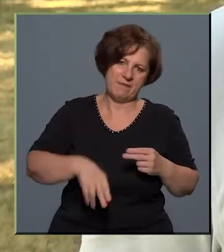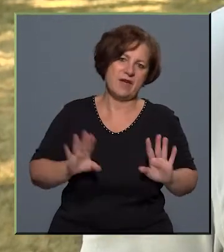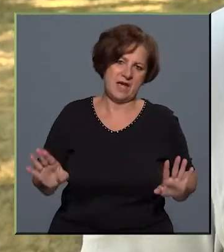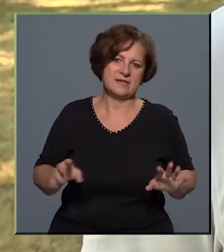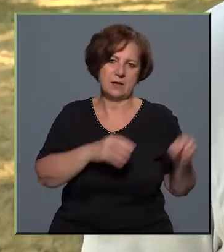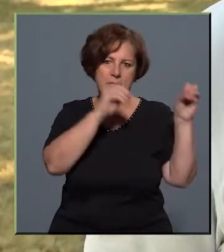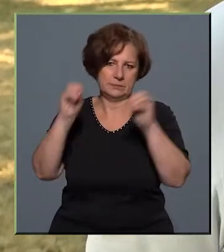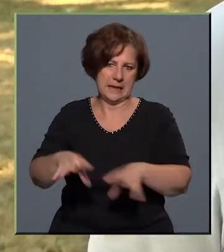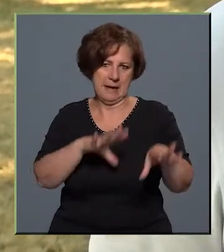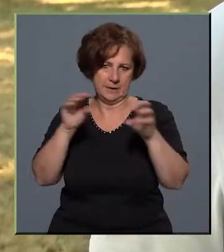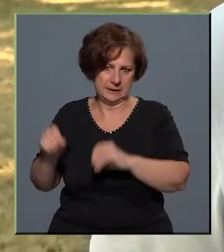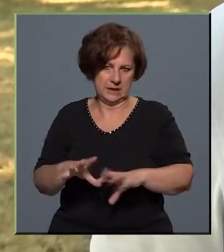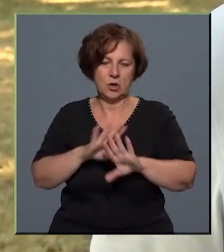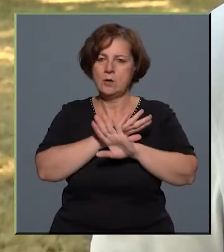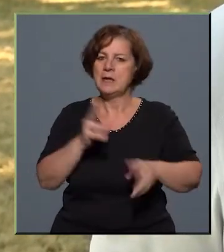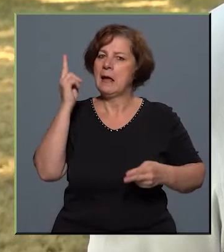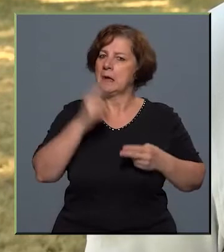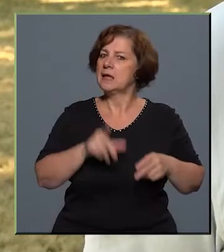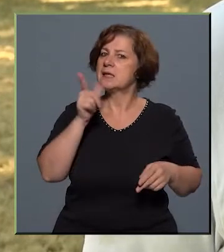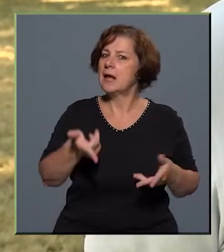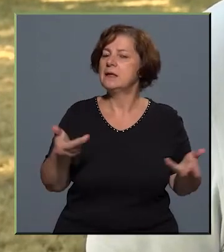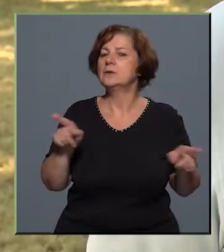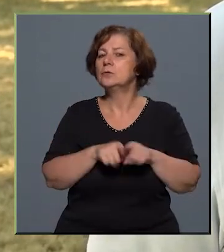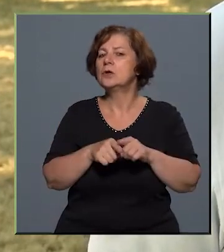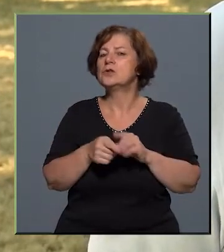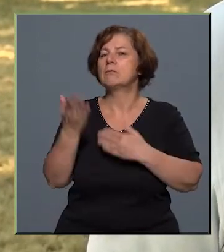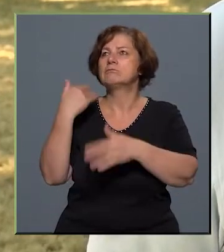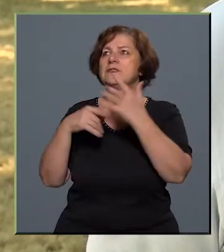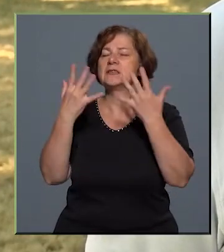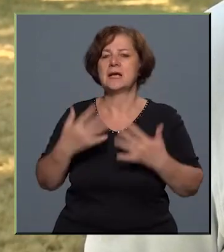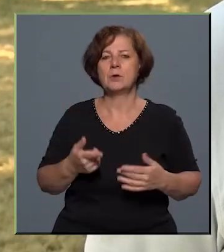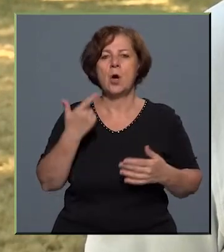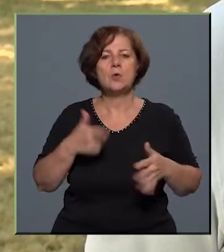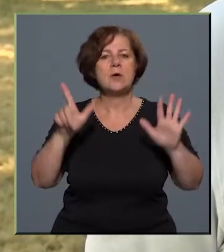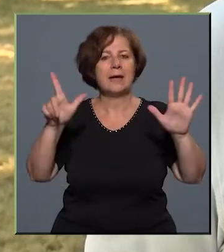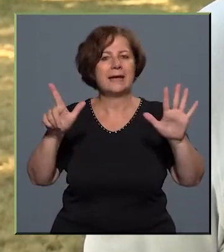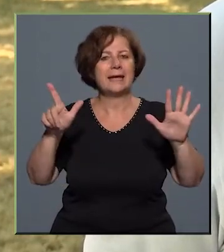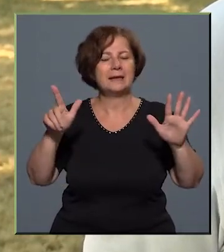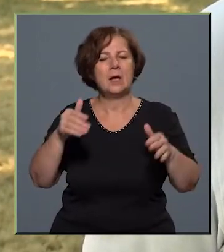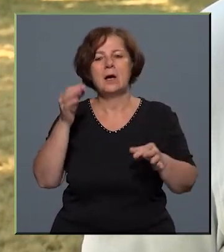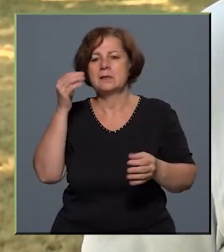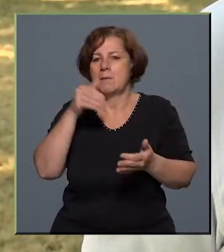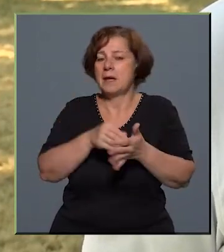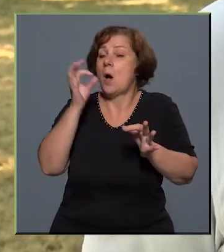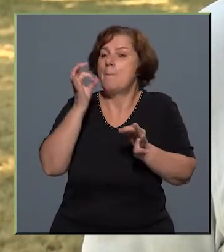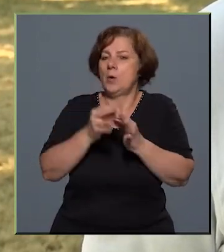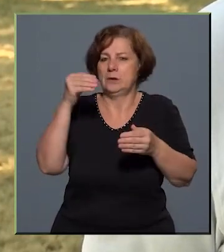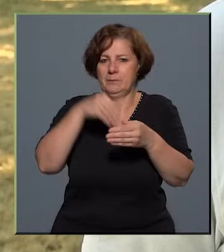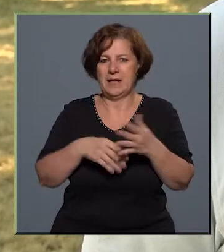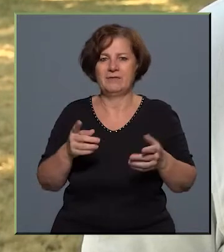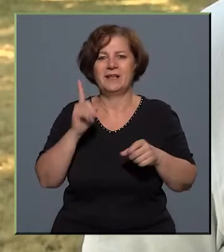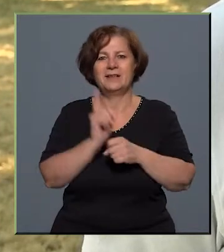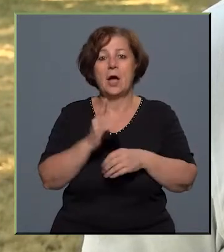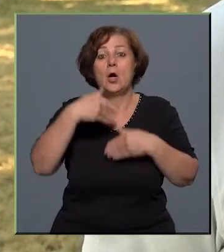a telepítést, tehát hogy minden kész legyen, úgyhogy ha visszaszámolunk, akkor 27-e az még pont belefér, de gyakorlatilag